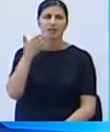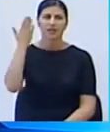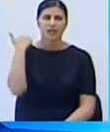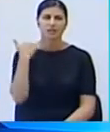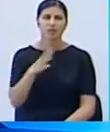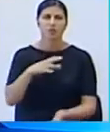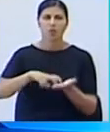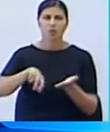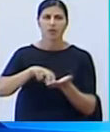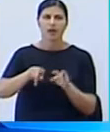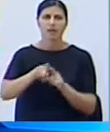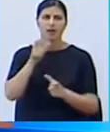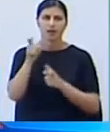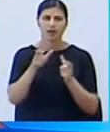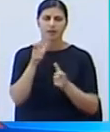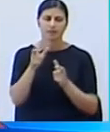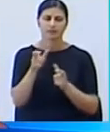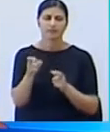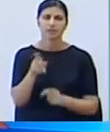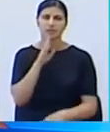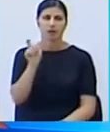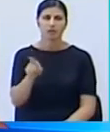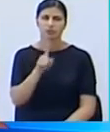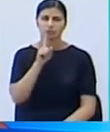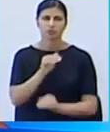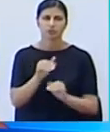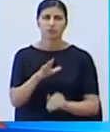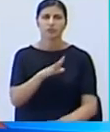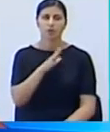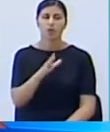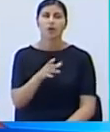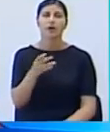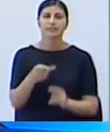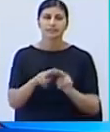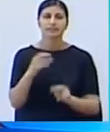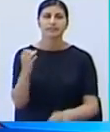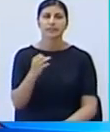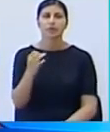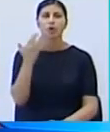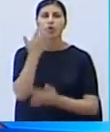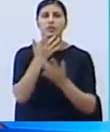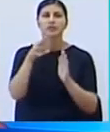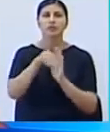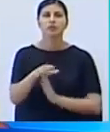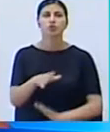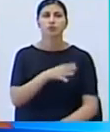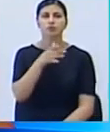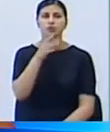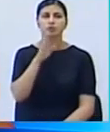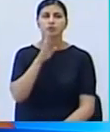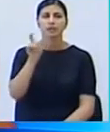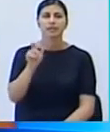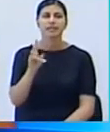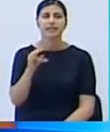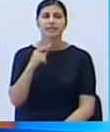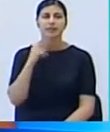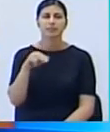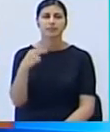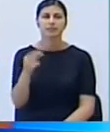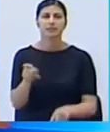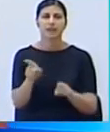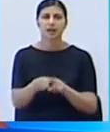გამოვიდა კივილ-წივილი და ასე შემდეგ. და საინტერესოა რომ თუნდაც ოცნებაში ყოფნის დროს ქალბატონი ნანა მაგალითად ხმა არ მისცა ეგრეთ